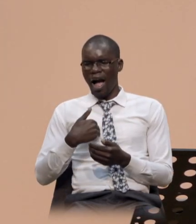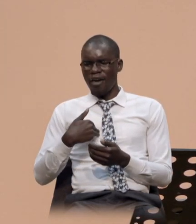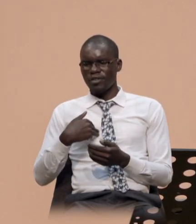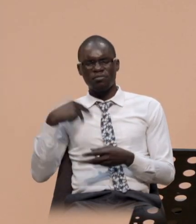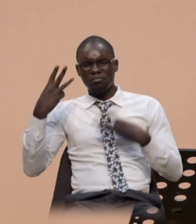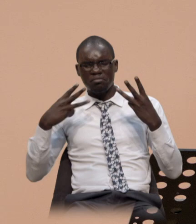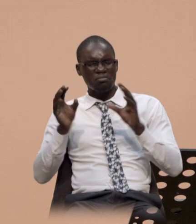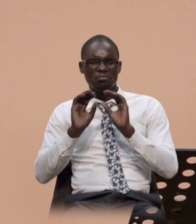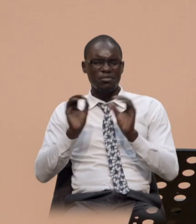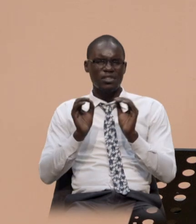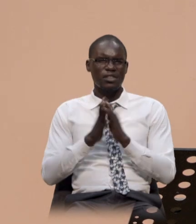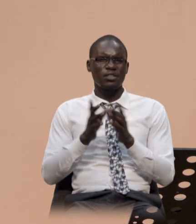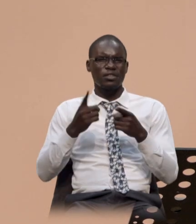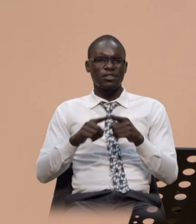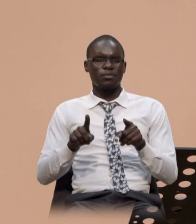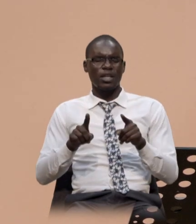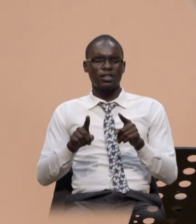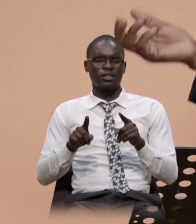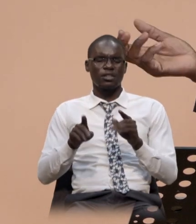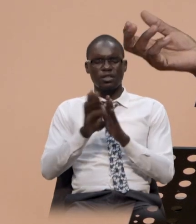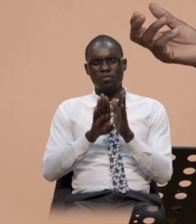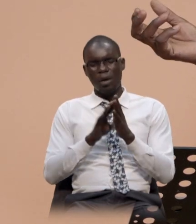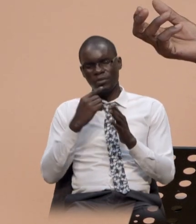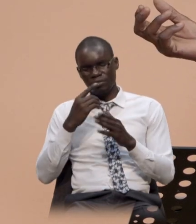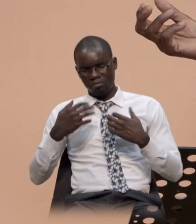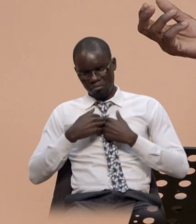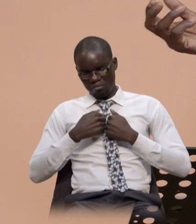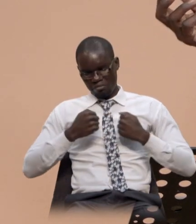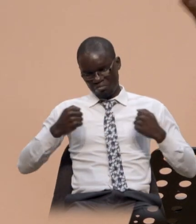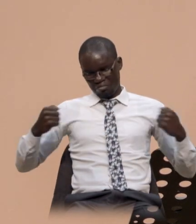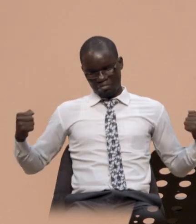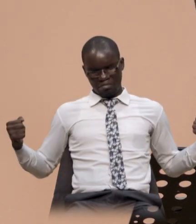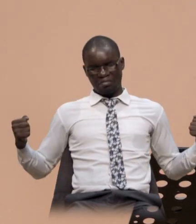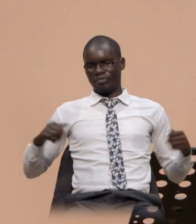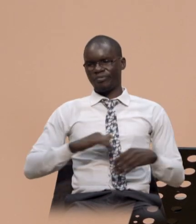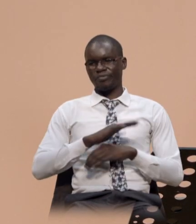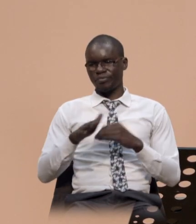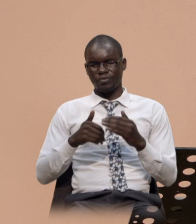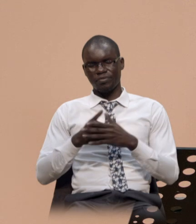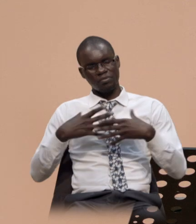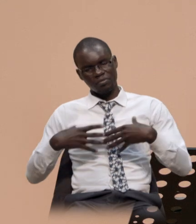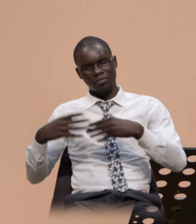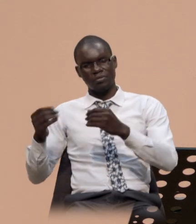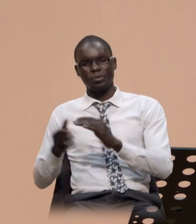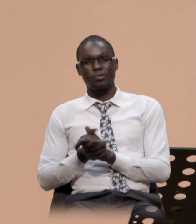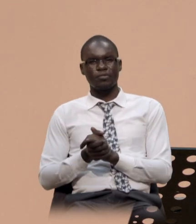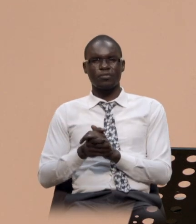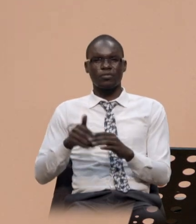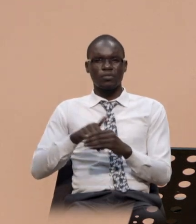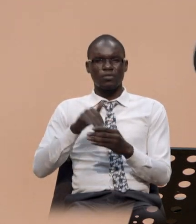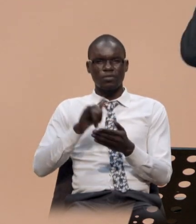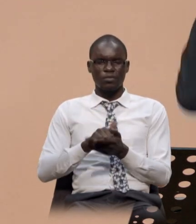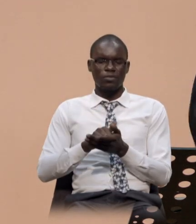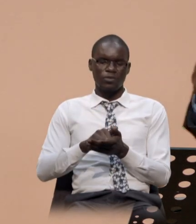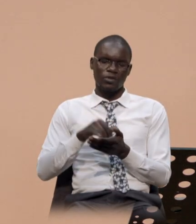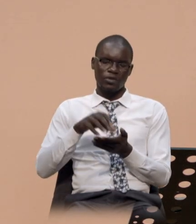mali imeenda, maandiko yanasema alirarua nguo yake akasema, kama ni hii, hiyo imeenda, imeenda. Na katika hali ya kuanguka